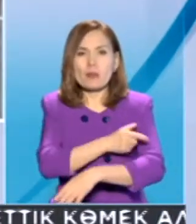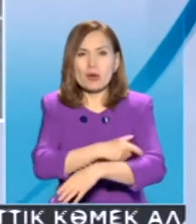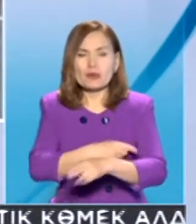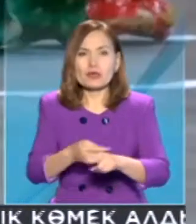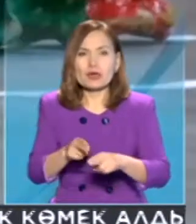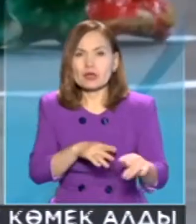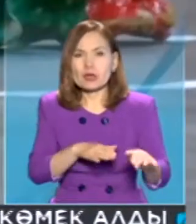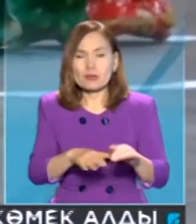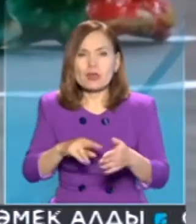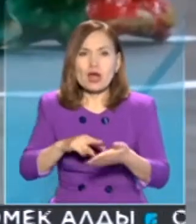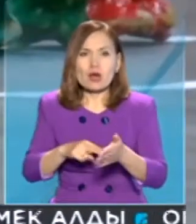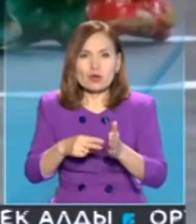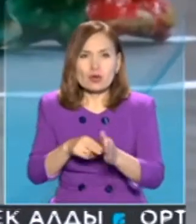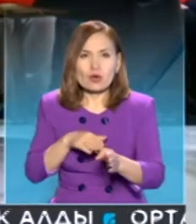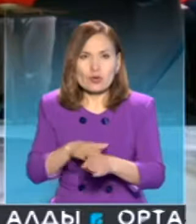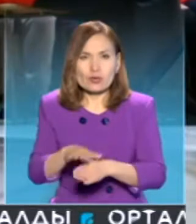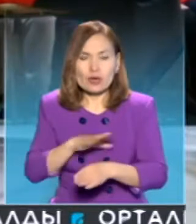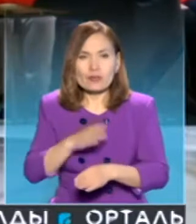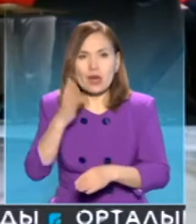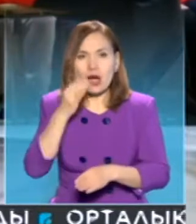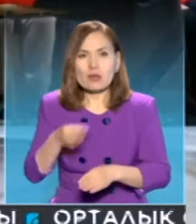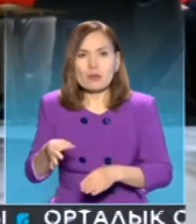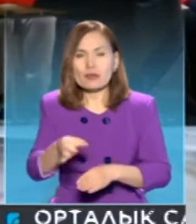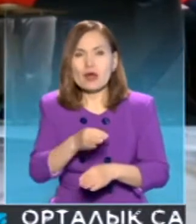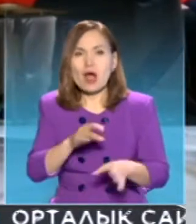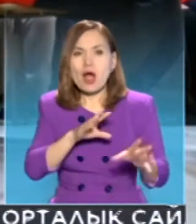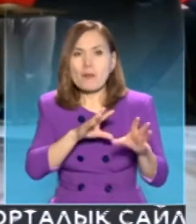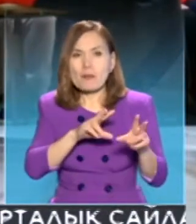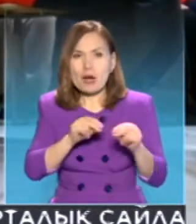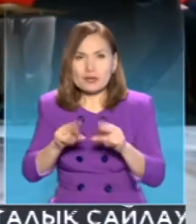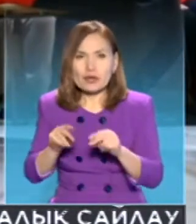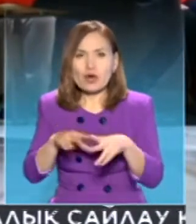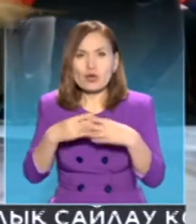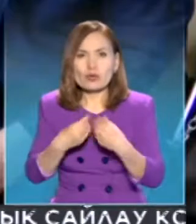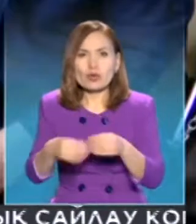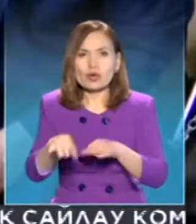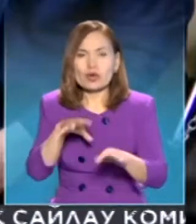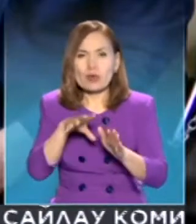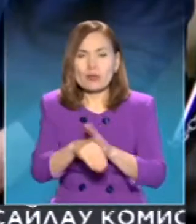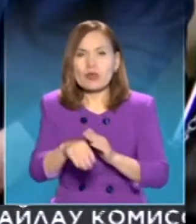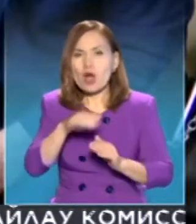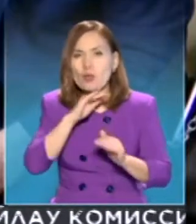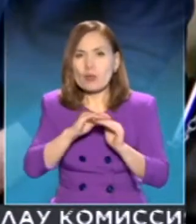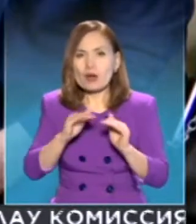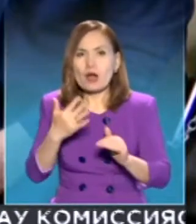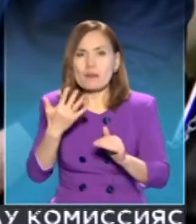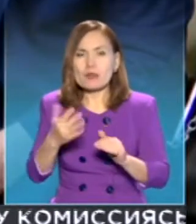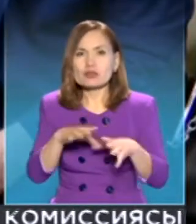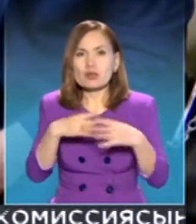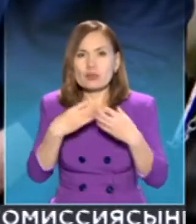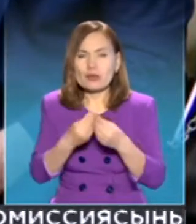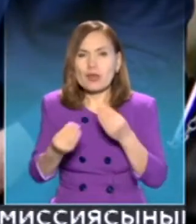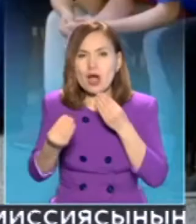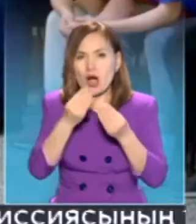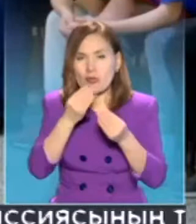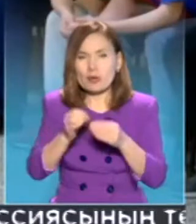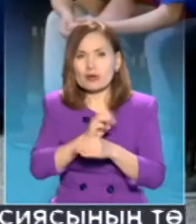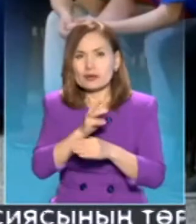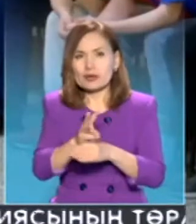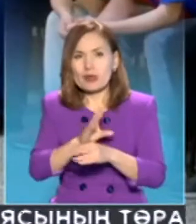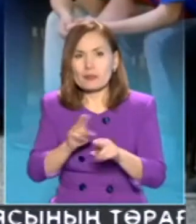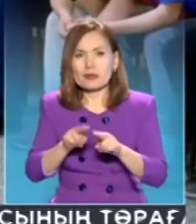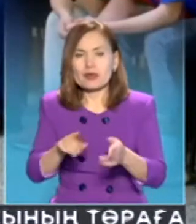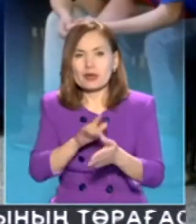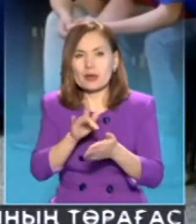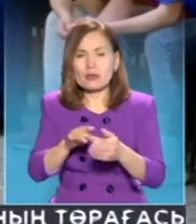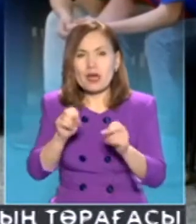алғашқы іс-шараларын өткізіп те үлгерді. Алматы облысында бақытты отбасы жобасы аясында көпбалалы 5 отбасыға азық-түлік табыс етілсе,